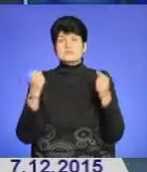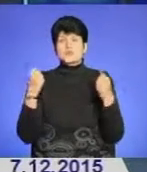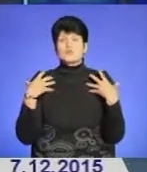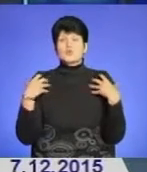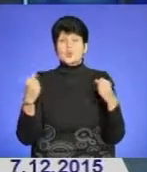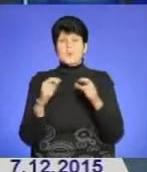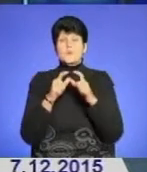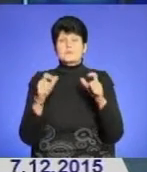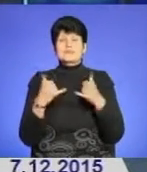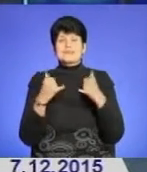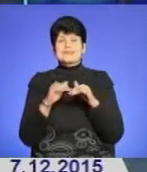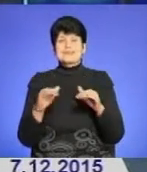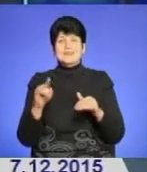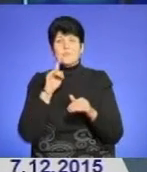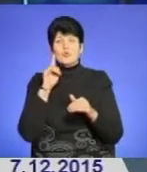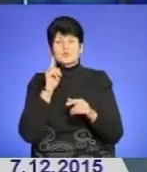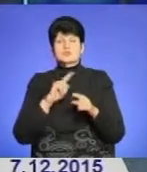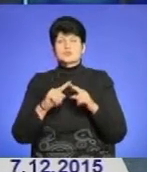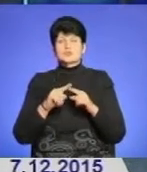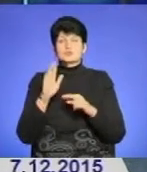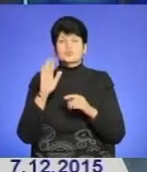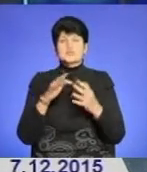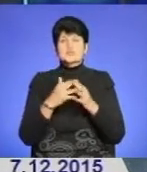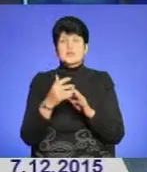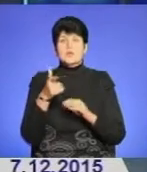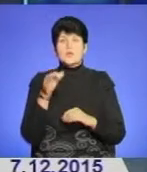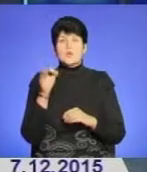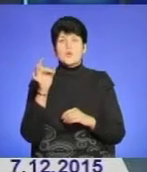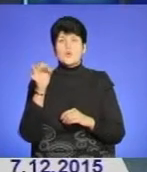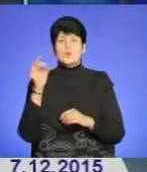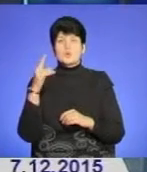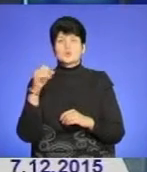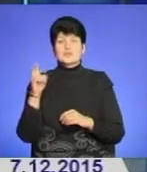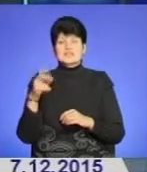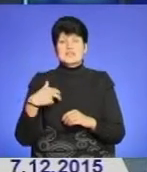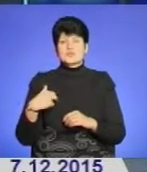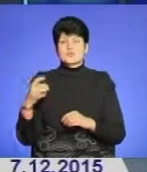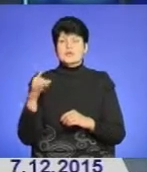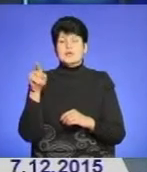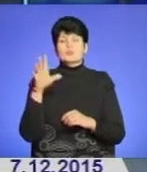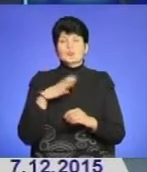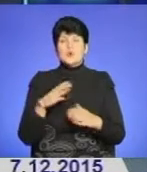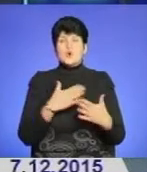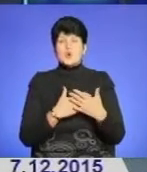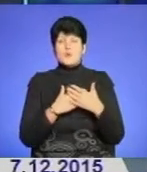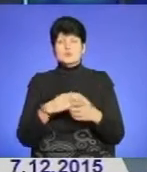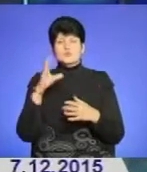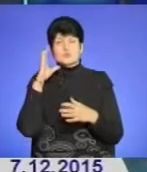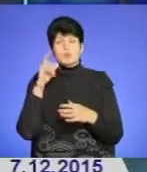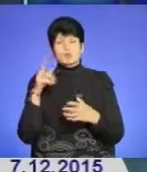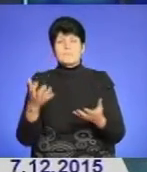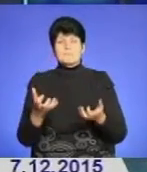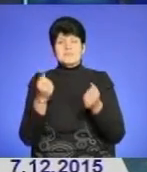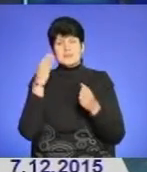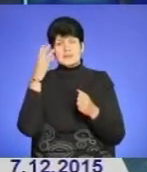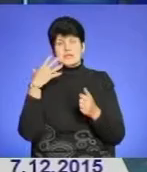Спортивно-оздоровчий комплекс для дітей та молоді незабаром постане у селі Городок Заліщицького району. Там відбулися громадські слухання, на яких жителі села підтримали